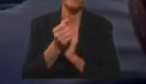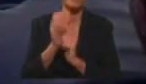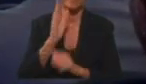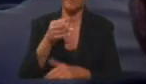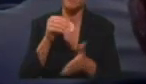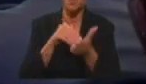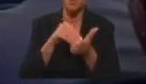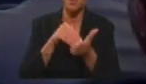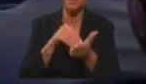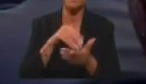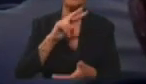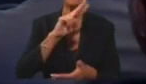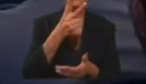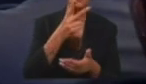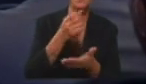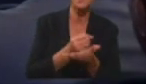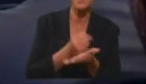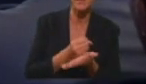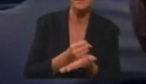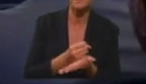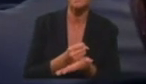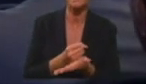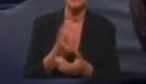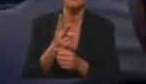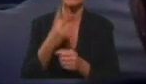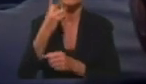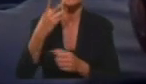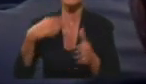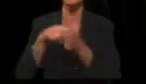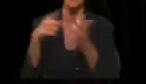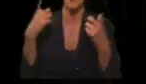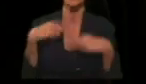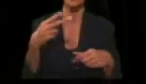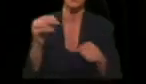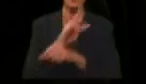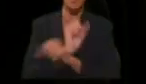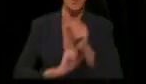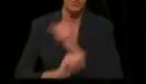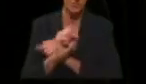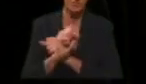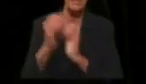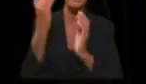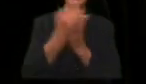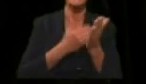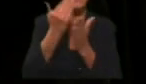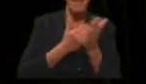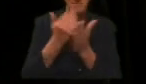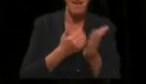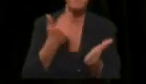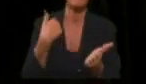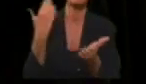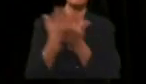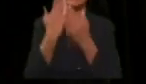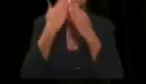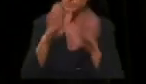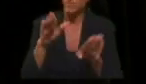byłyby potrzebne. No druga kwestia to jest właśnie dostępność dla osób z niepełnosprawnościami. Standardy, tak, które przedstawiłem, umożliwiają